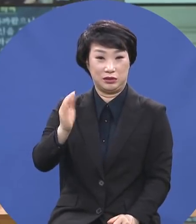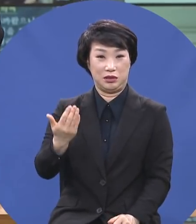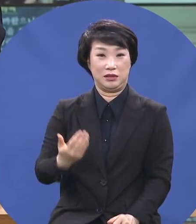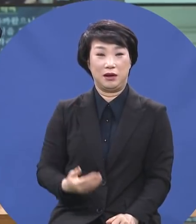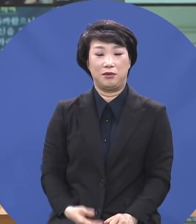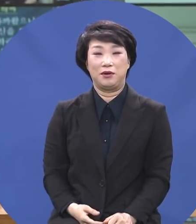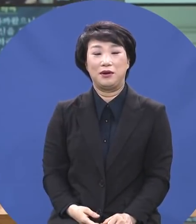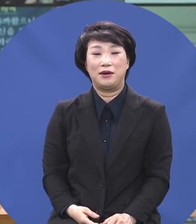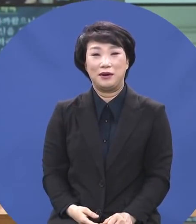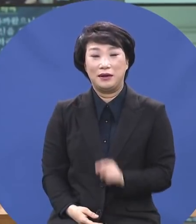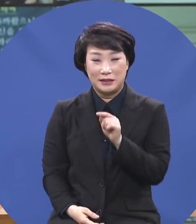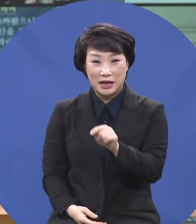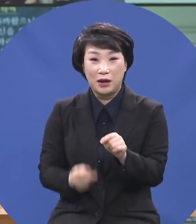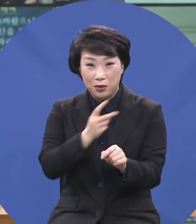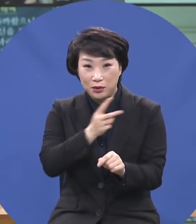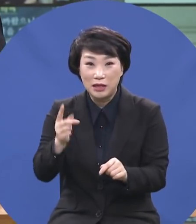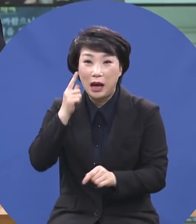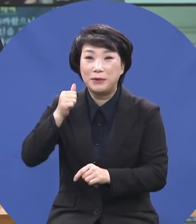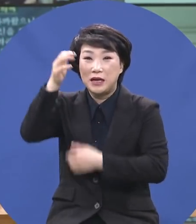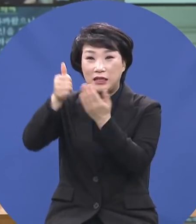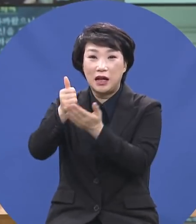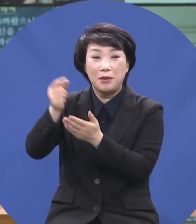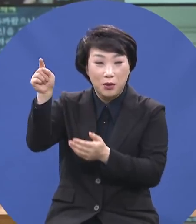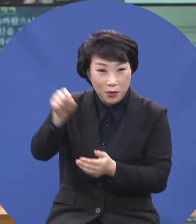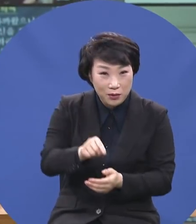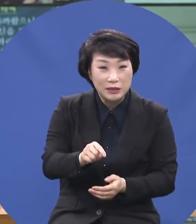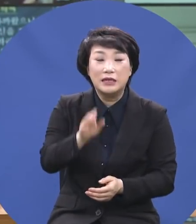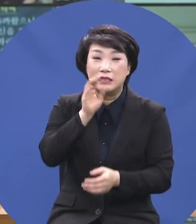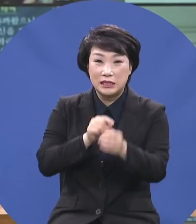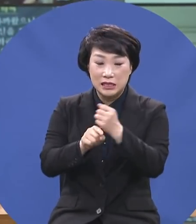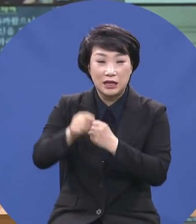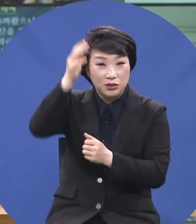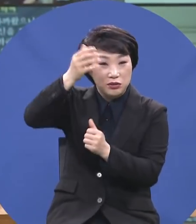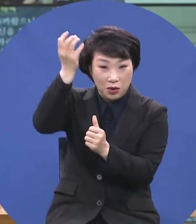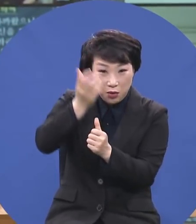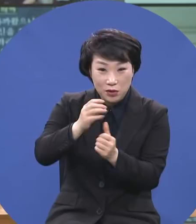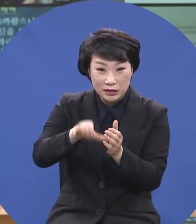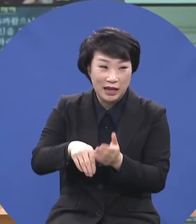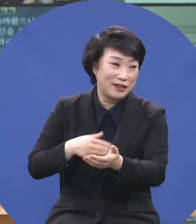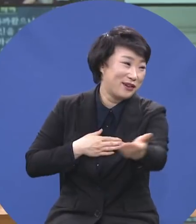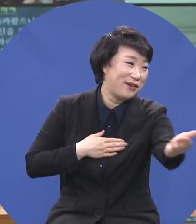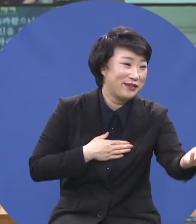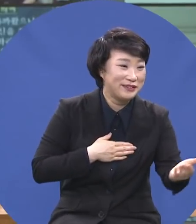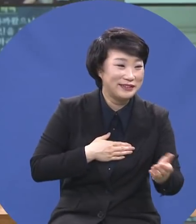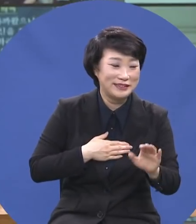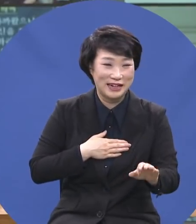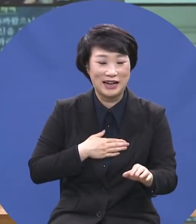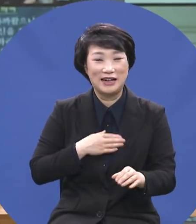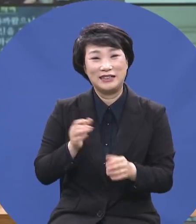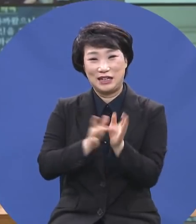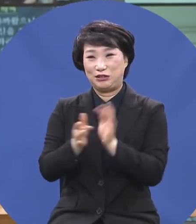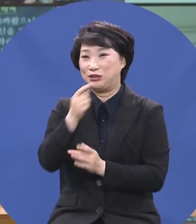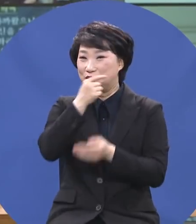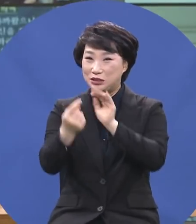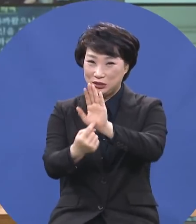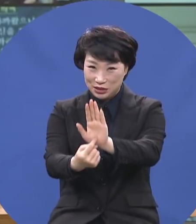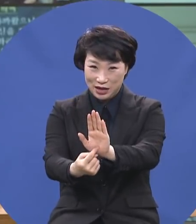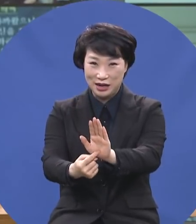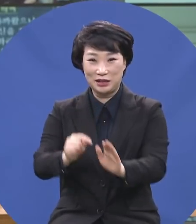곧 아버지께서 나오시는 진리의 성령이 오실 때 그가 나를 증거하실